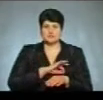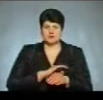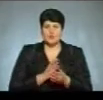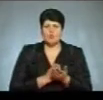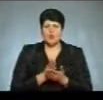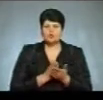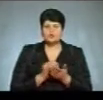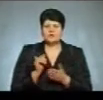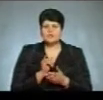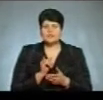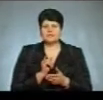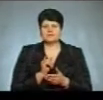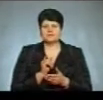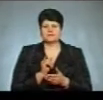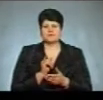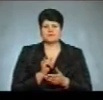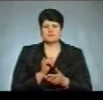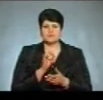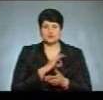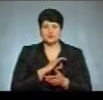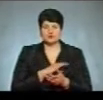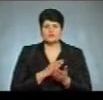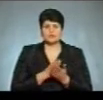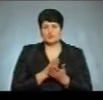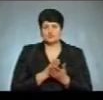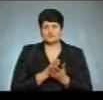і використовуючи кошти субсидій в тому числі.